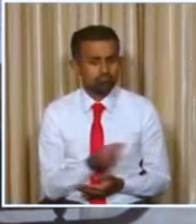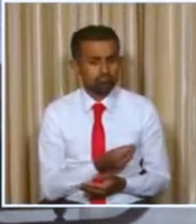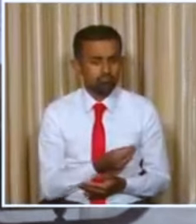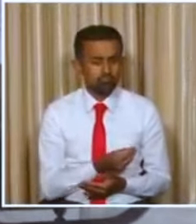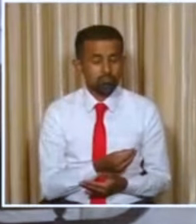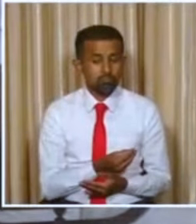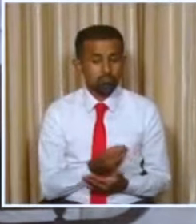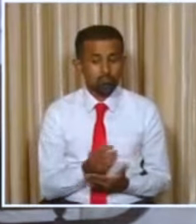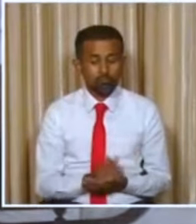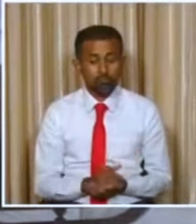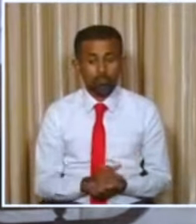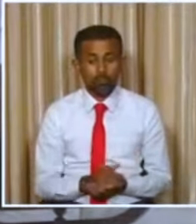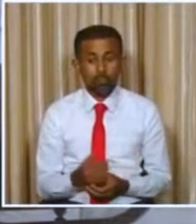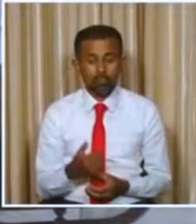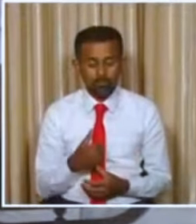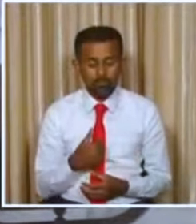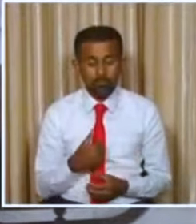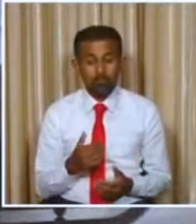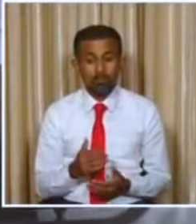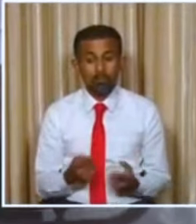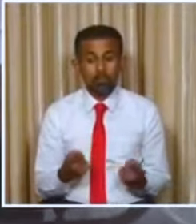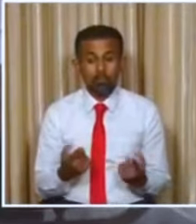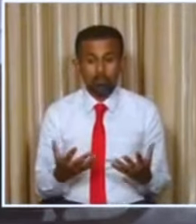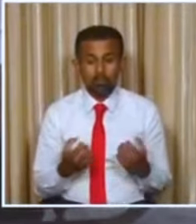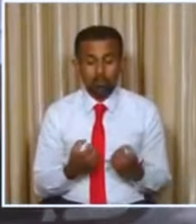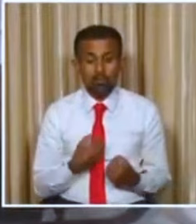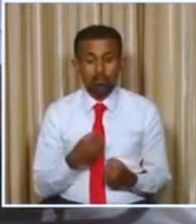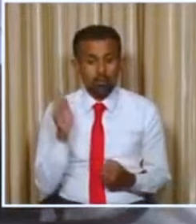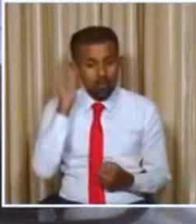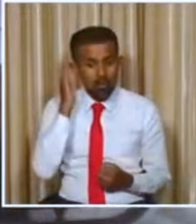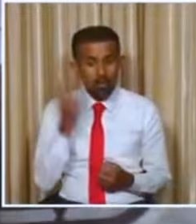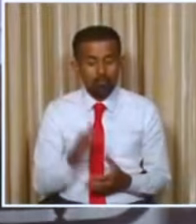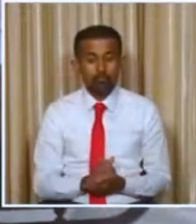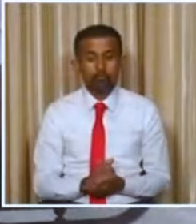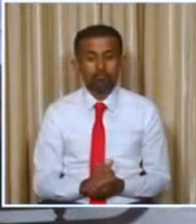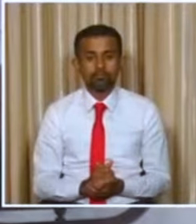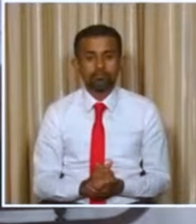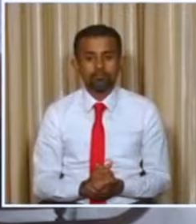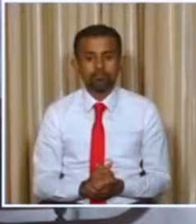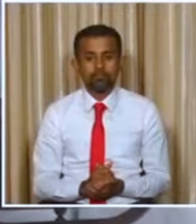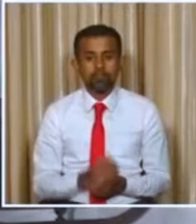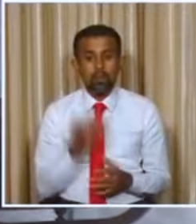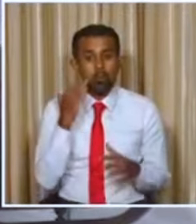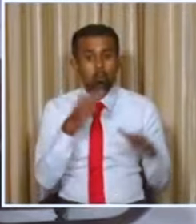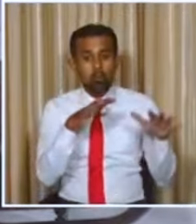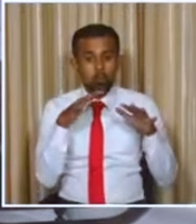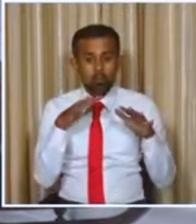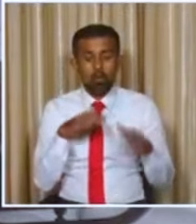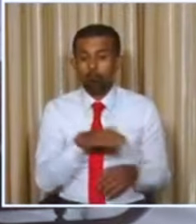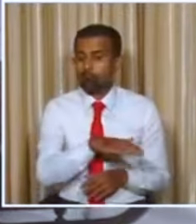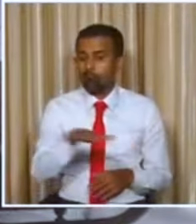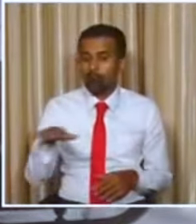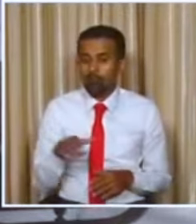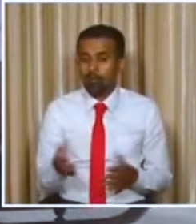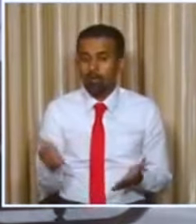கட்டப்பட்ட விகாரை இன்னமும் அகற்றப்படவில்லை. அந்த காணி உரிமையாளர்களிடம் அந்த காணிகள் இன்னமும் கையளிக்கப்படவில்லை. வடக்கு மாகாணத்திலே கடத்தொழில்